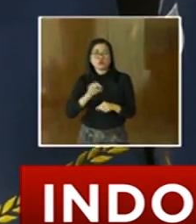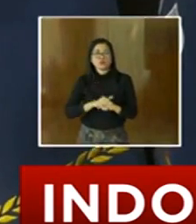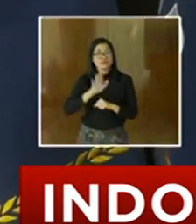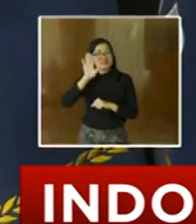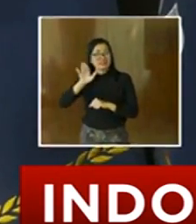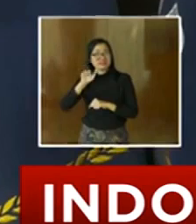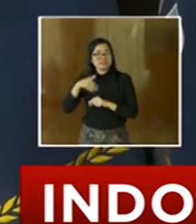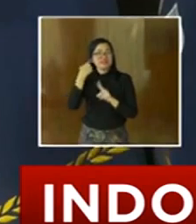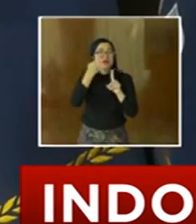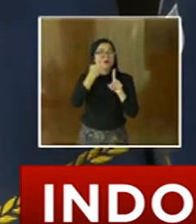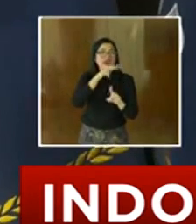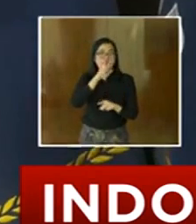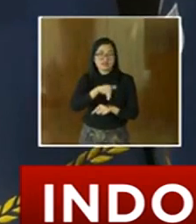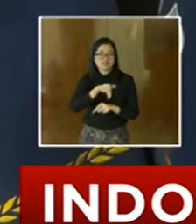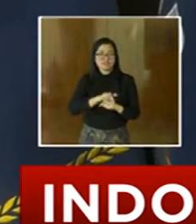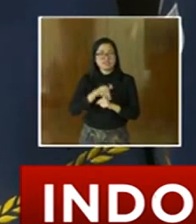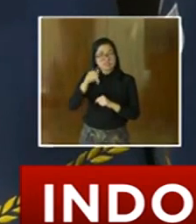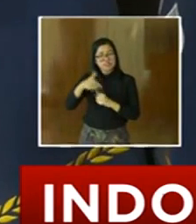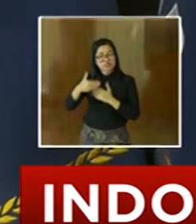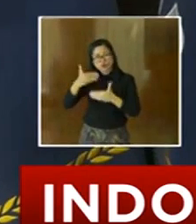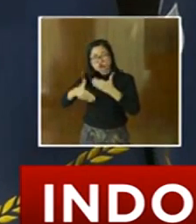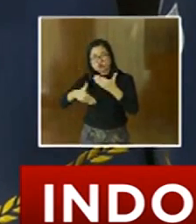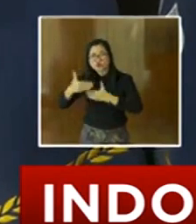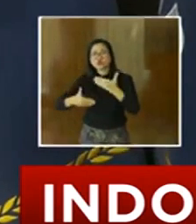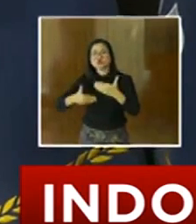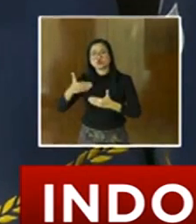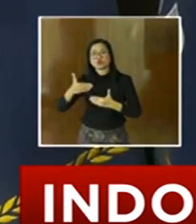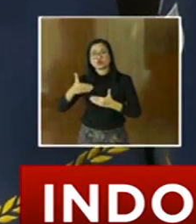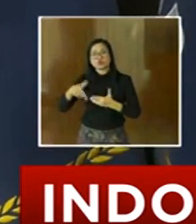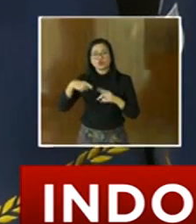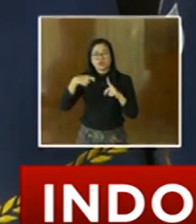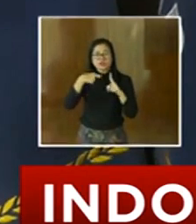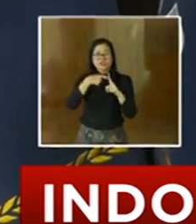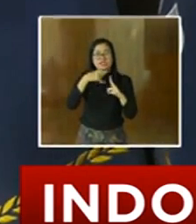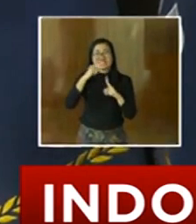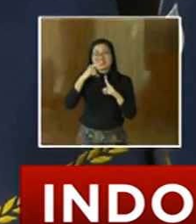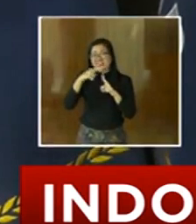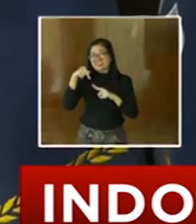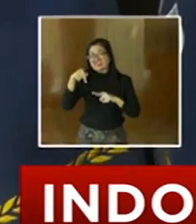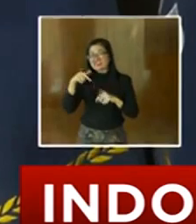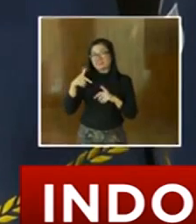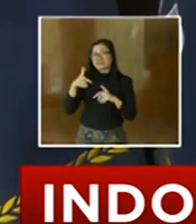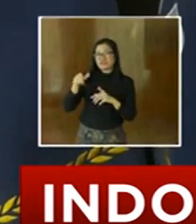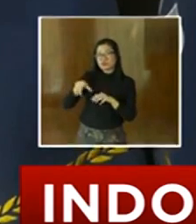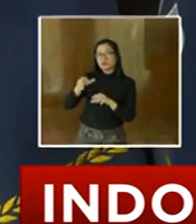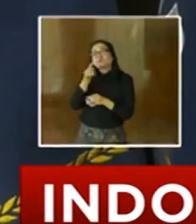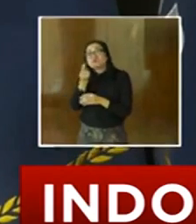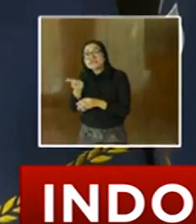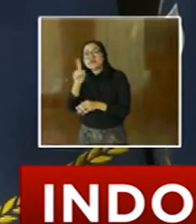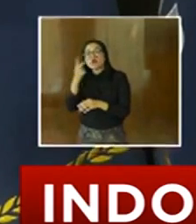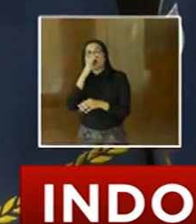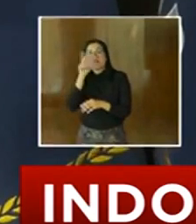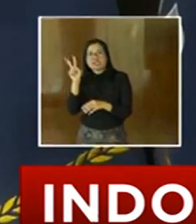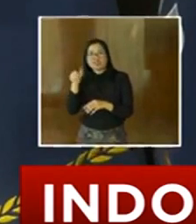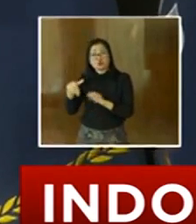artinya dinamika ini akan terus berjalan dan kit ini memang harus kita pilih dari luar dan tidak